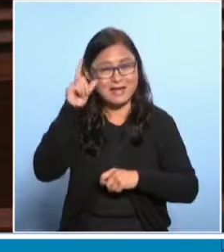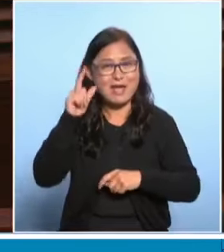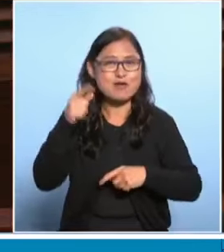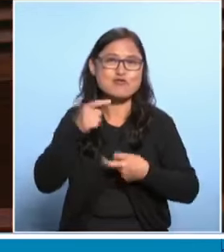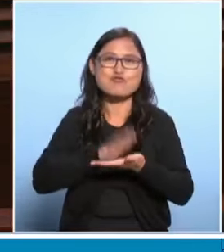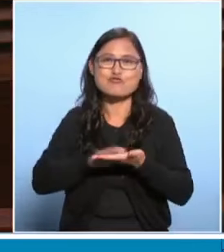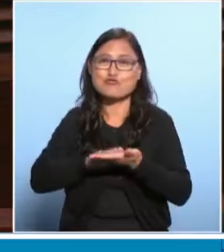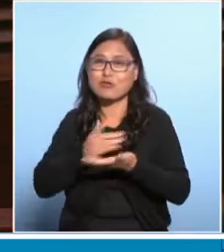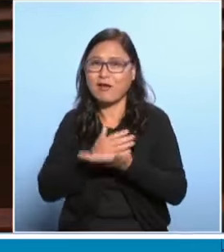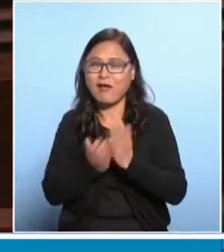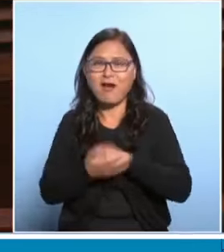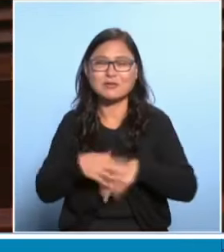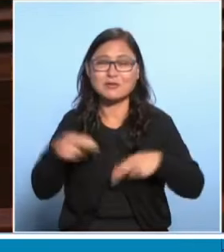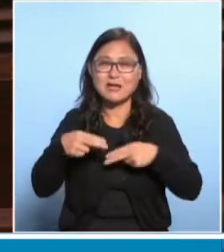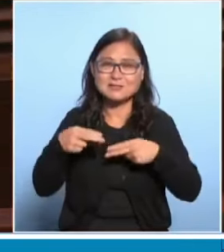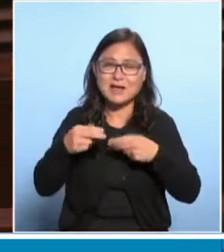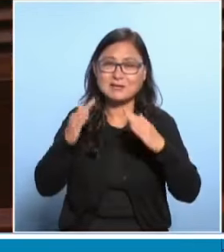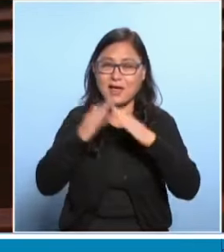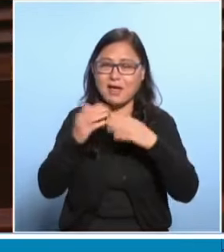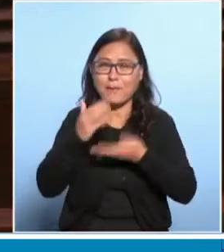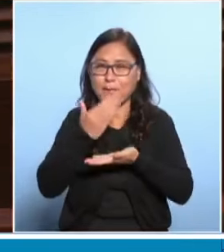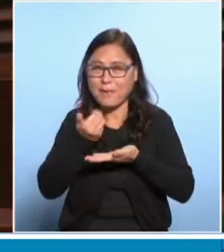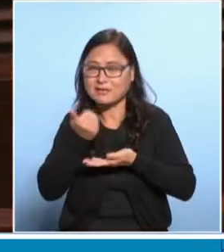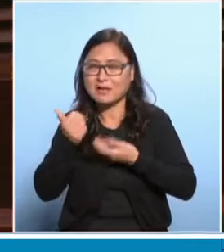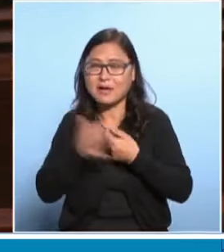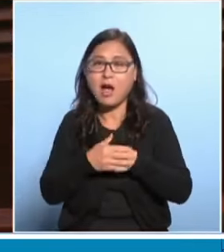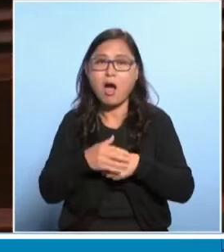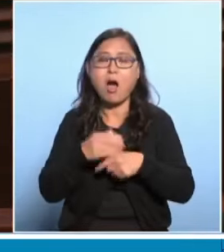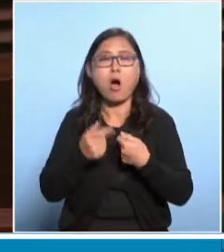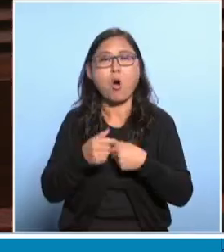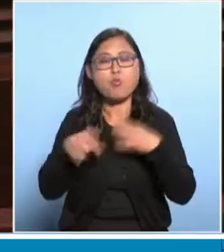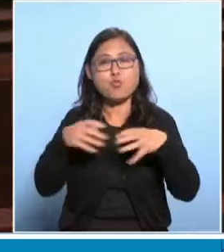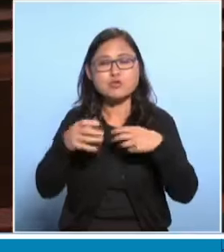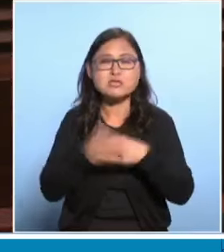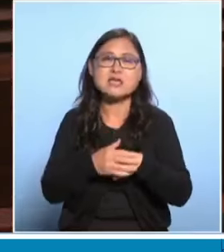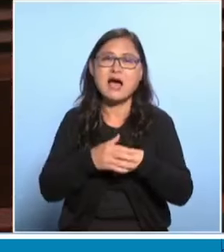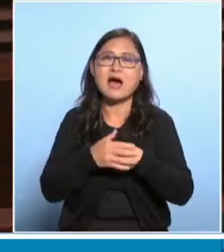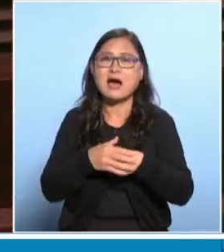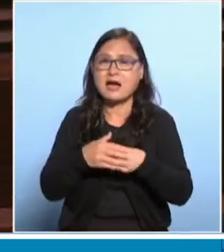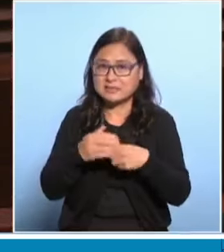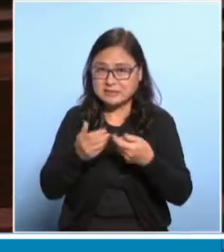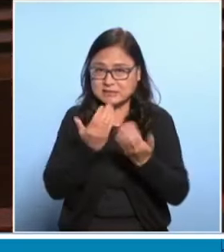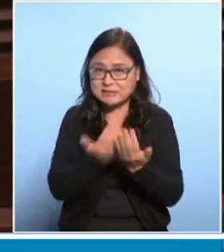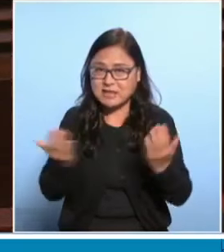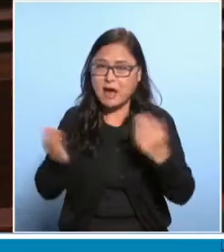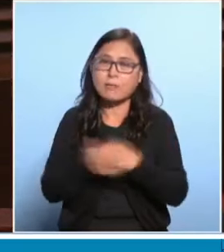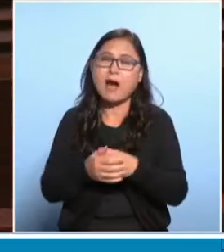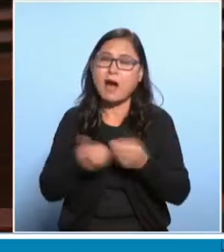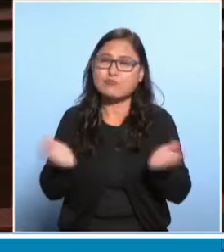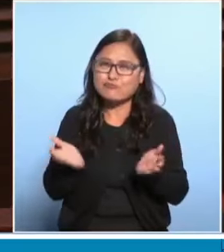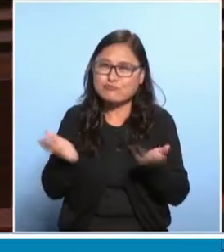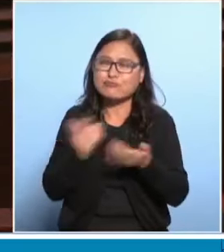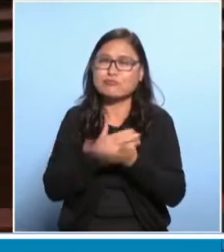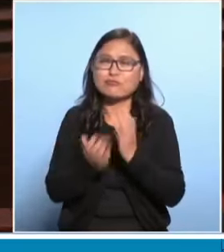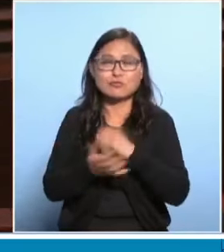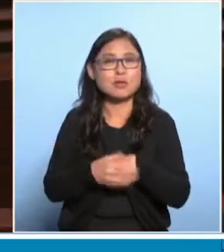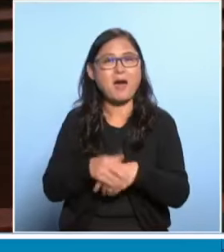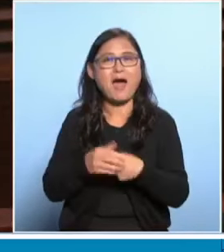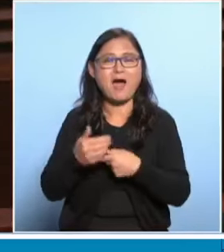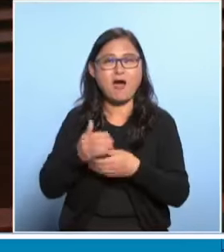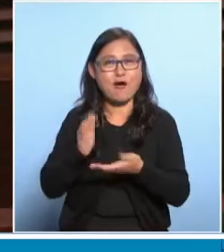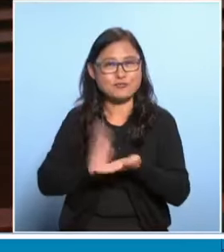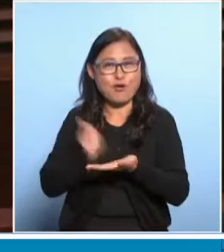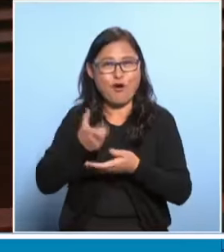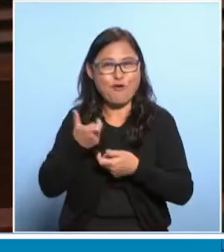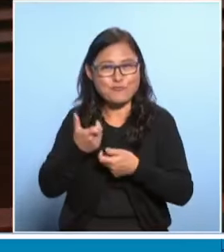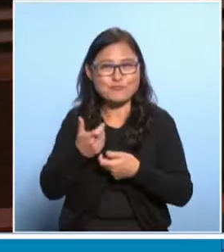以推動會展、會議、展覽和獎勵旅遊。旅發局亦都參與多個在菲律賓、泰國、印尼